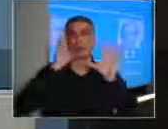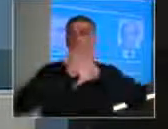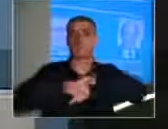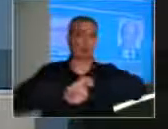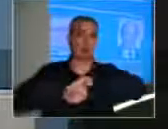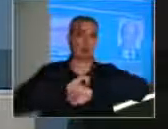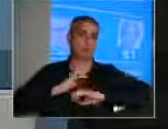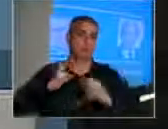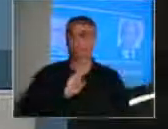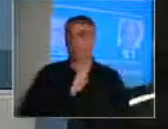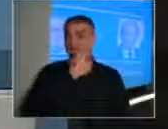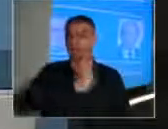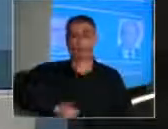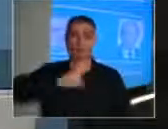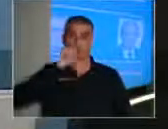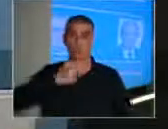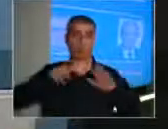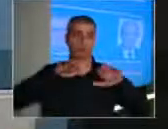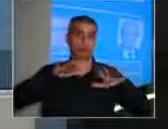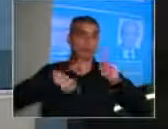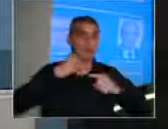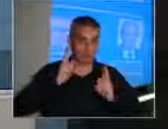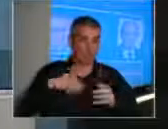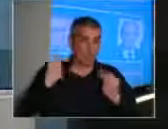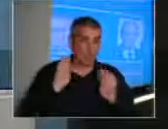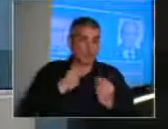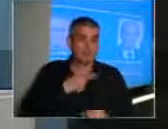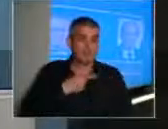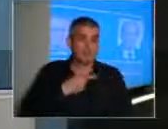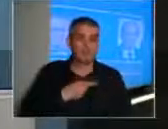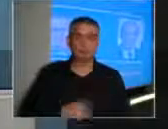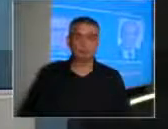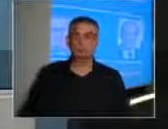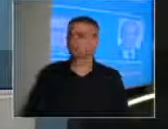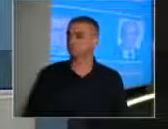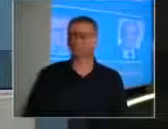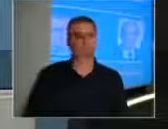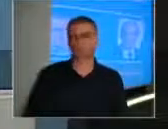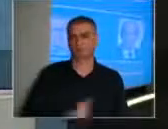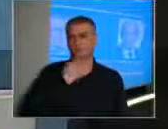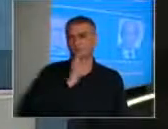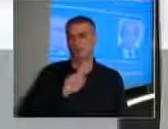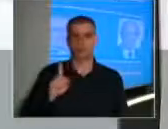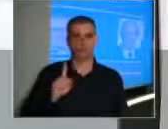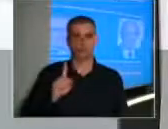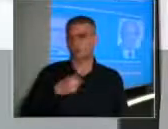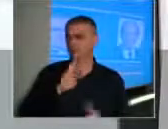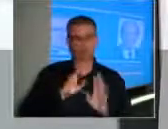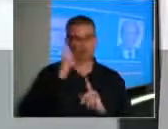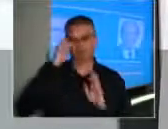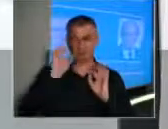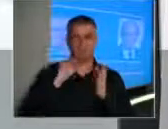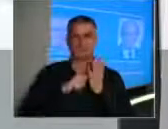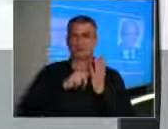בלילה גנץ הוא אולי ראש הממשלה הבא, יש תרחיש כזה? לא, זה יביא, זה בלתי סביר,